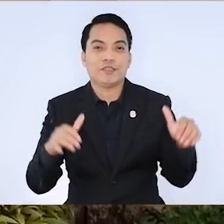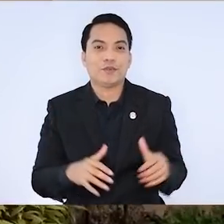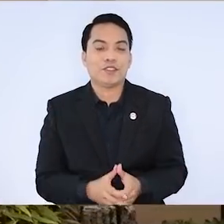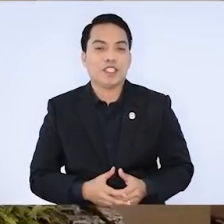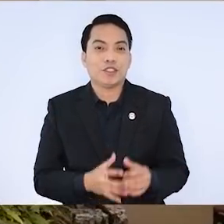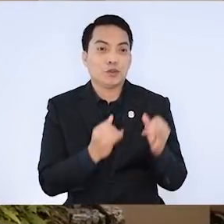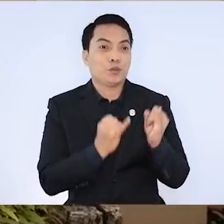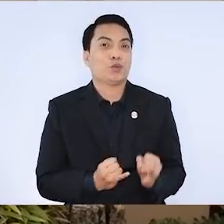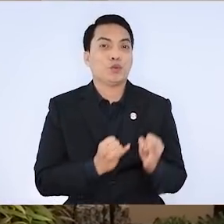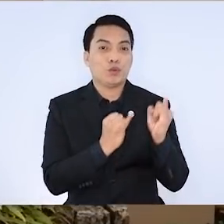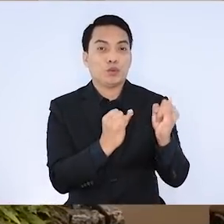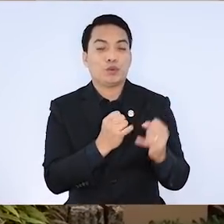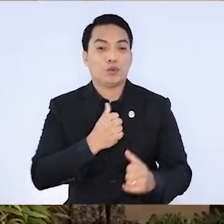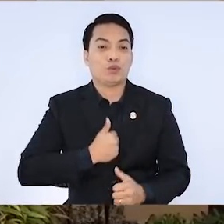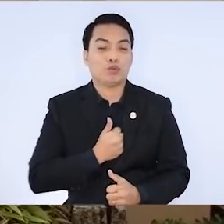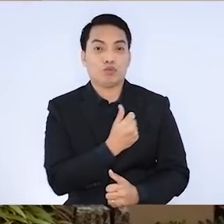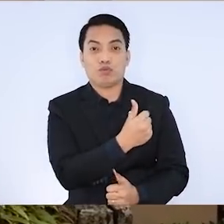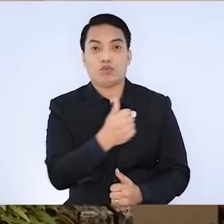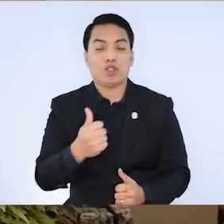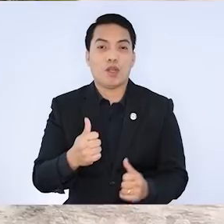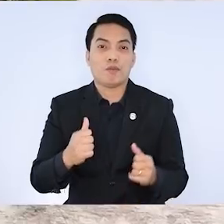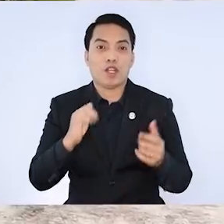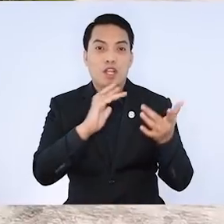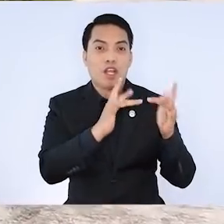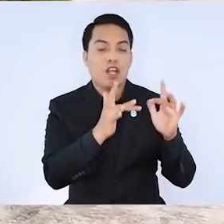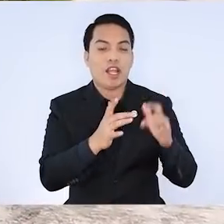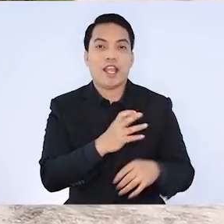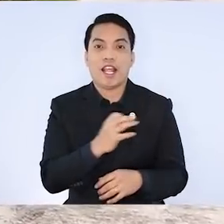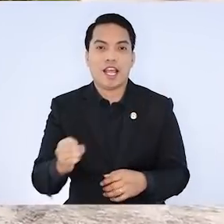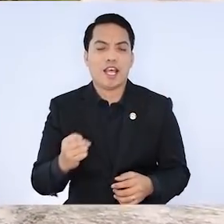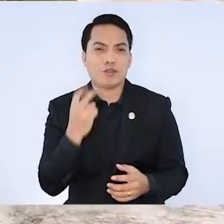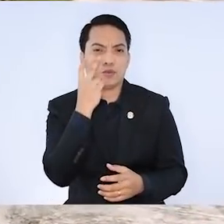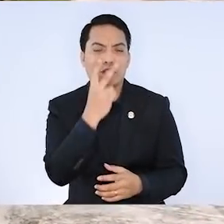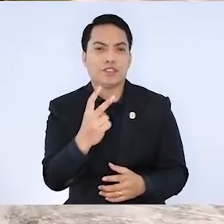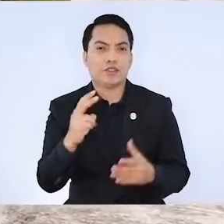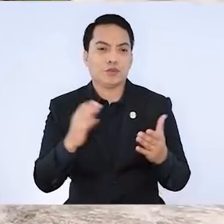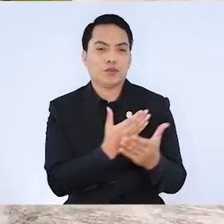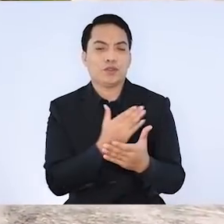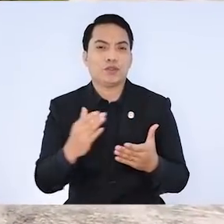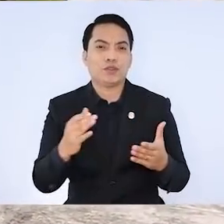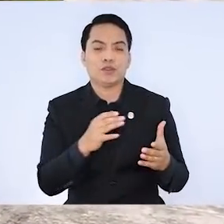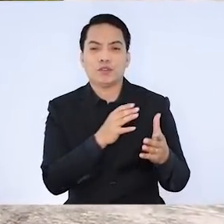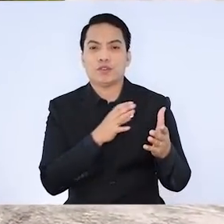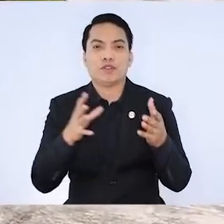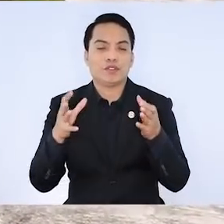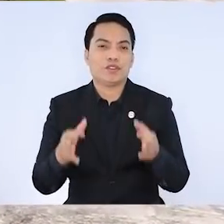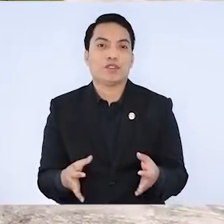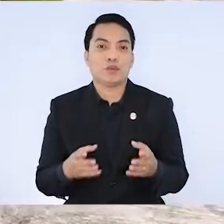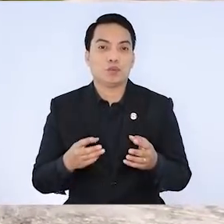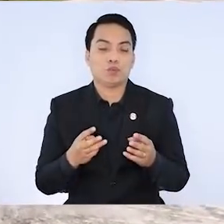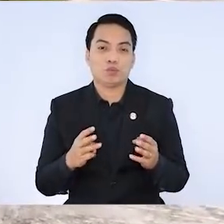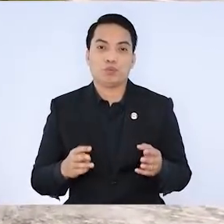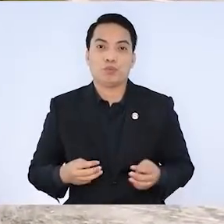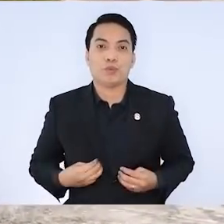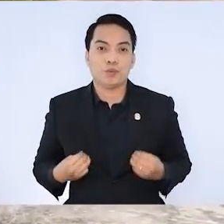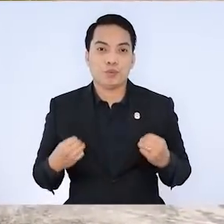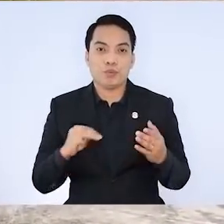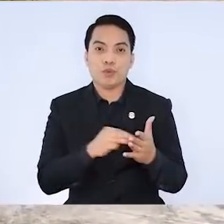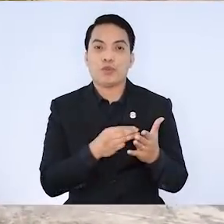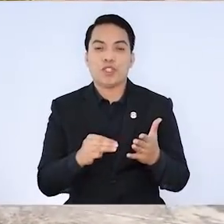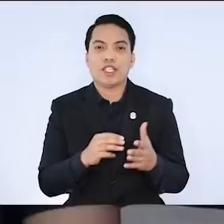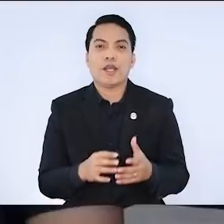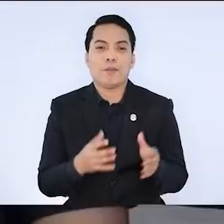pagpapakilala sa sarili online at panunood ng mga awiting Kristiyano na inihanda ng mga may tungkulin ng